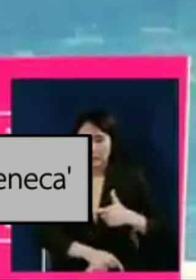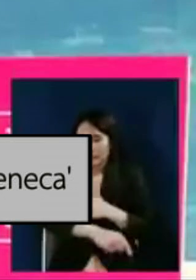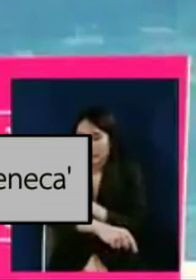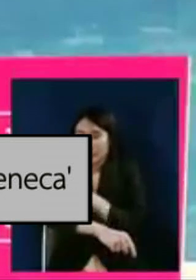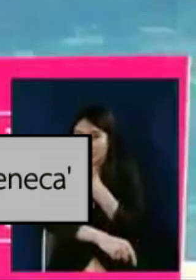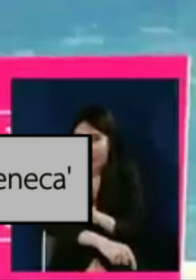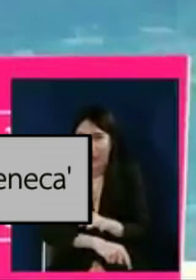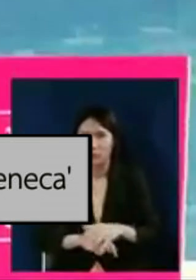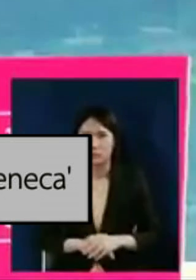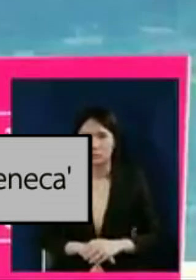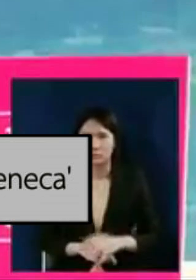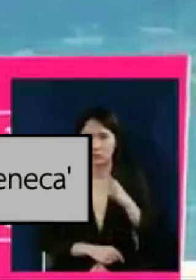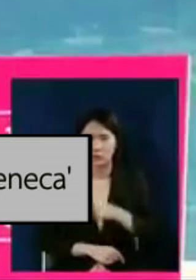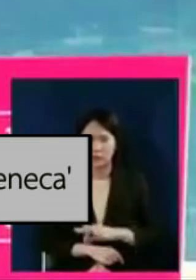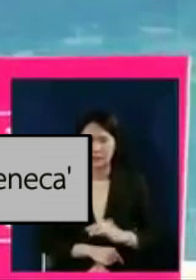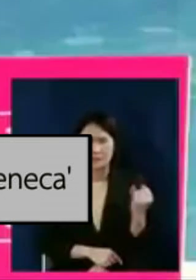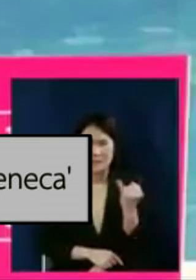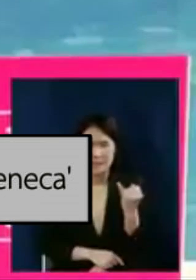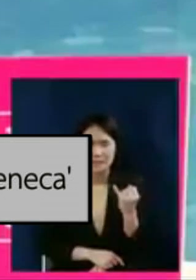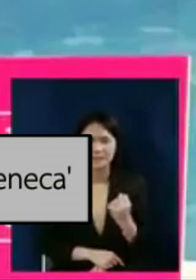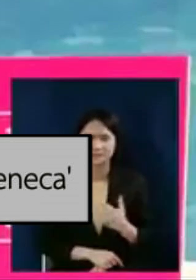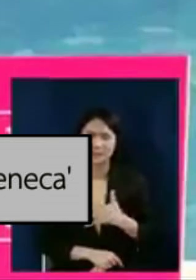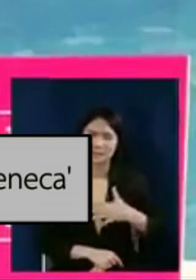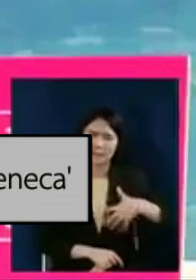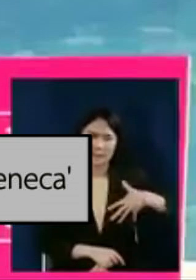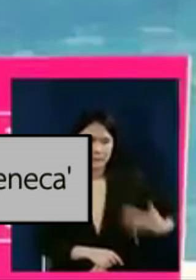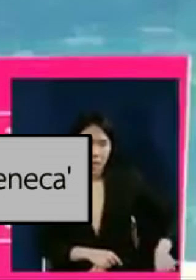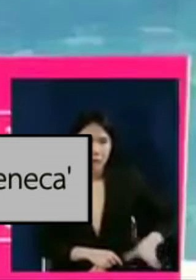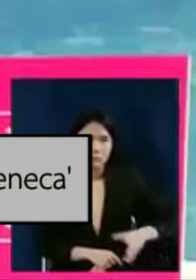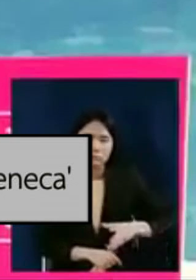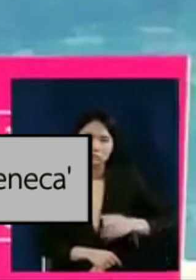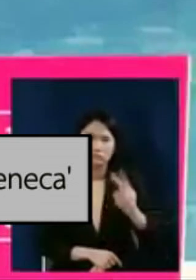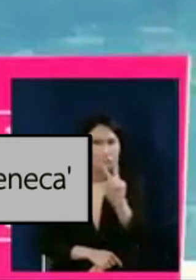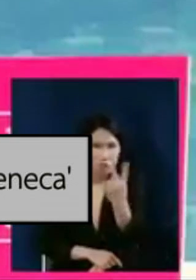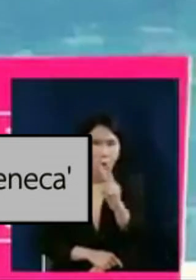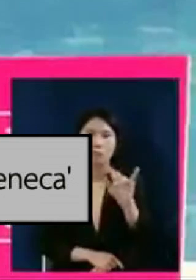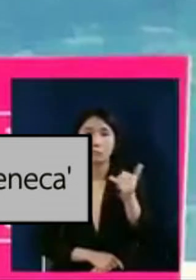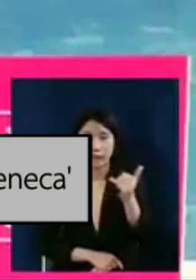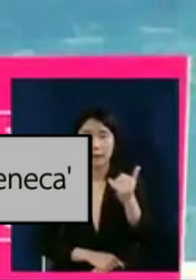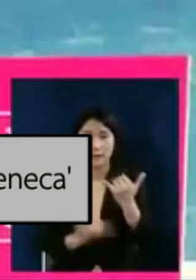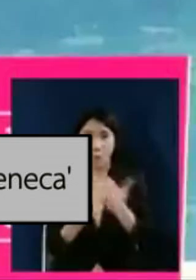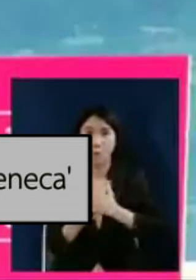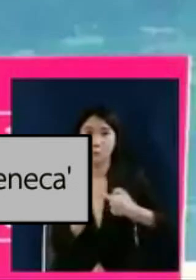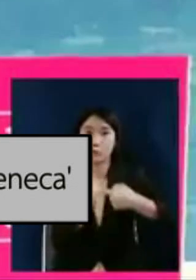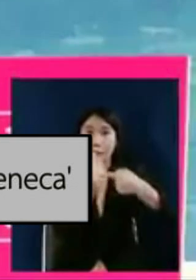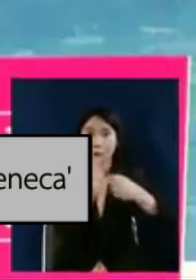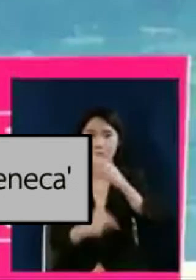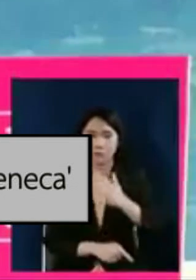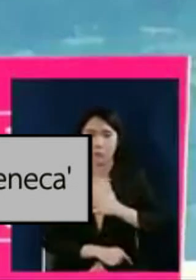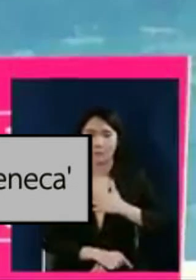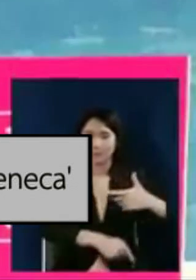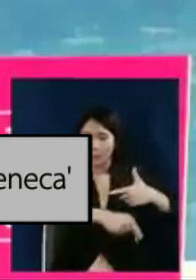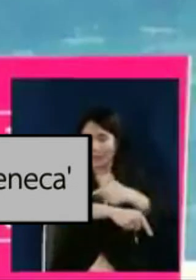วัคซีนก็ได้หรือไม่เกิดจาก maximก็ได้นะผมยกตัวอย่างนะครับว่าผมฉีดวัคซีน